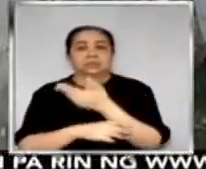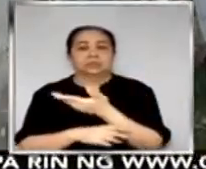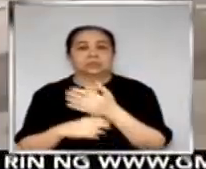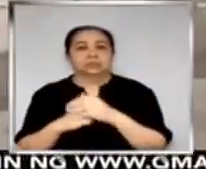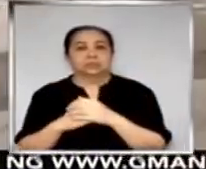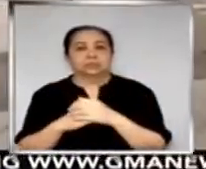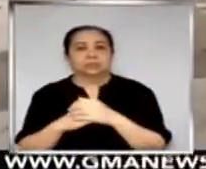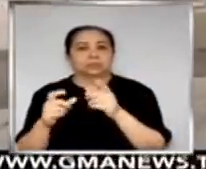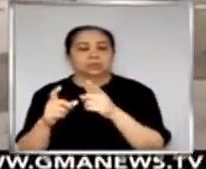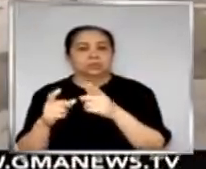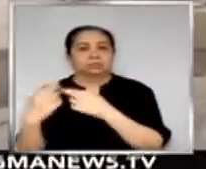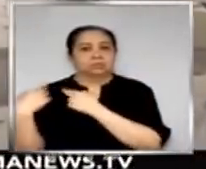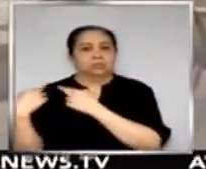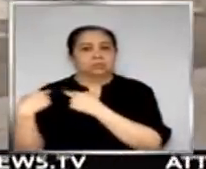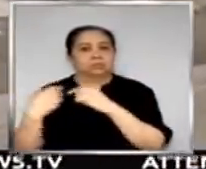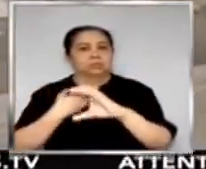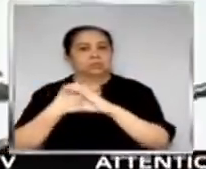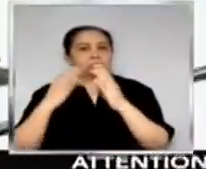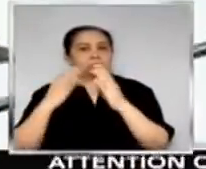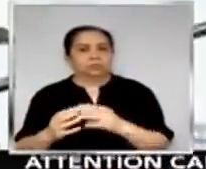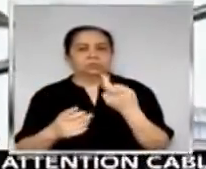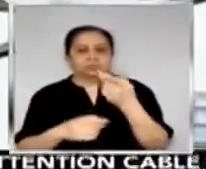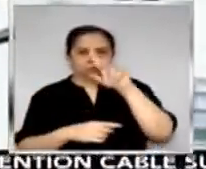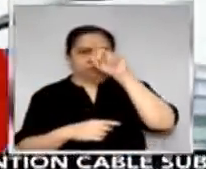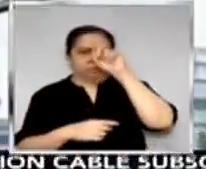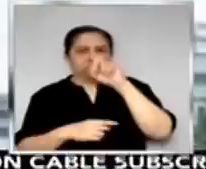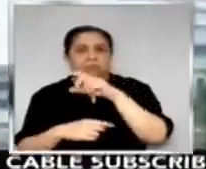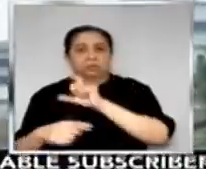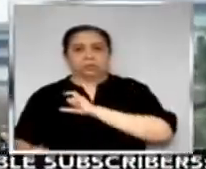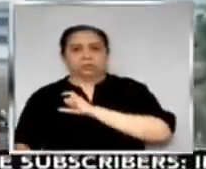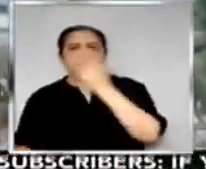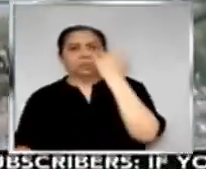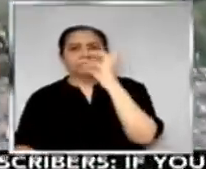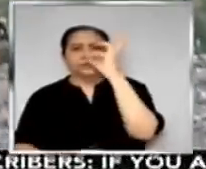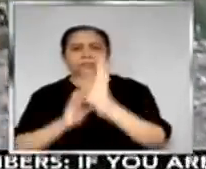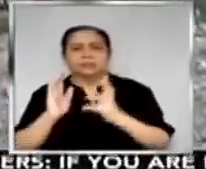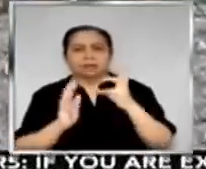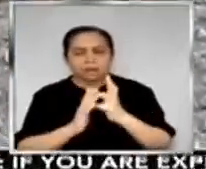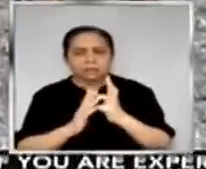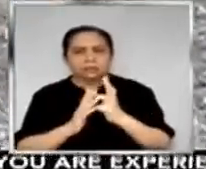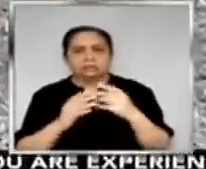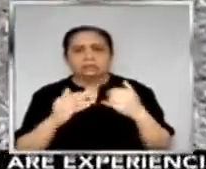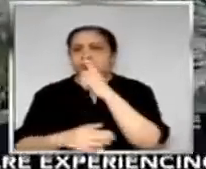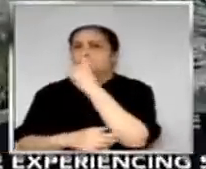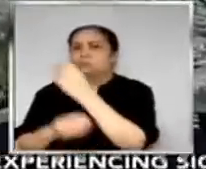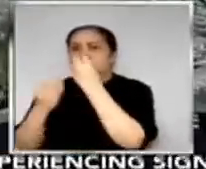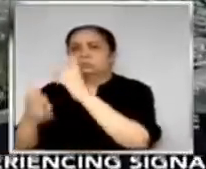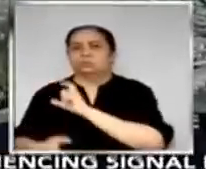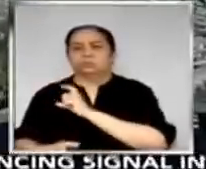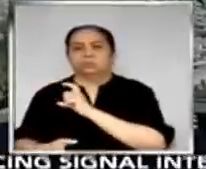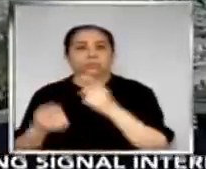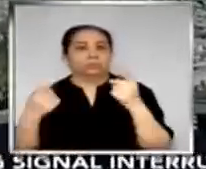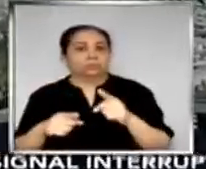contractor. Ang ipinagtataka naman ng pulisya, bakit inabot ng 6 oras bago ni-report sa mga otoridad ang nangyari? Pasado